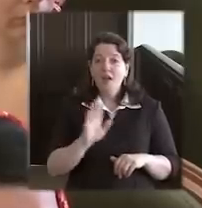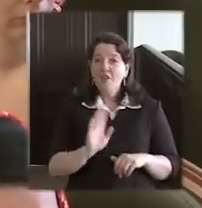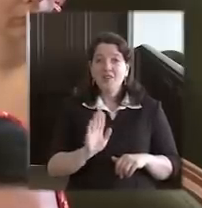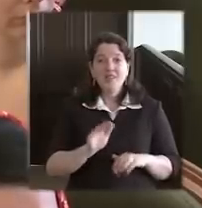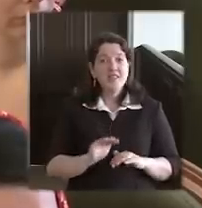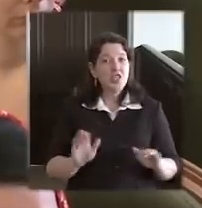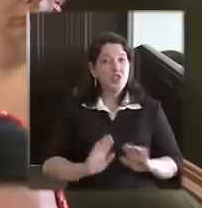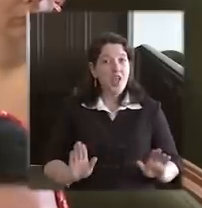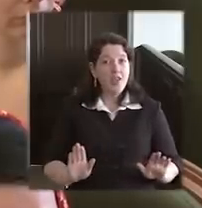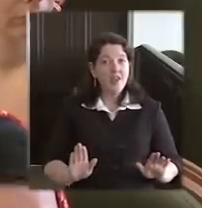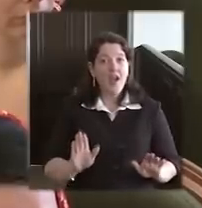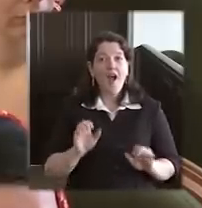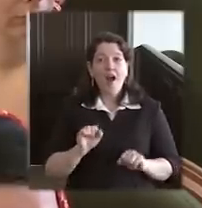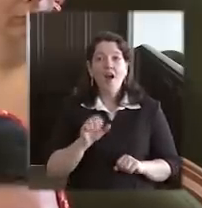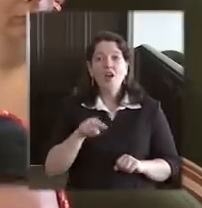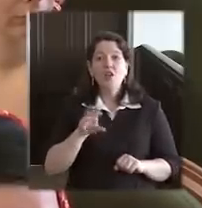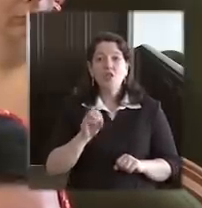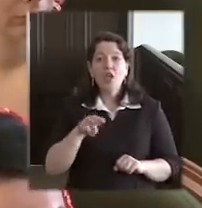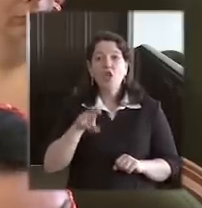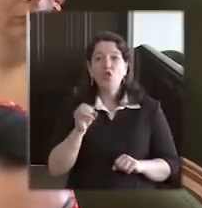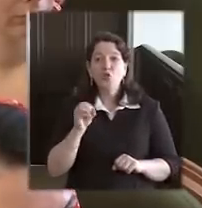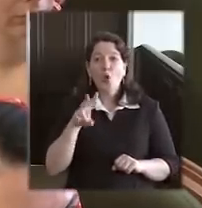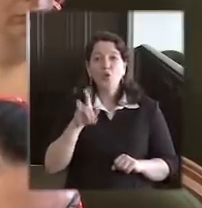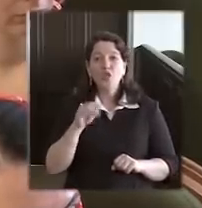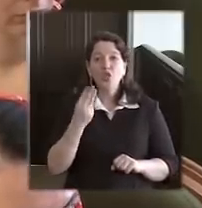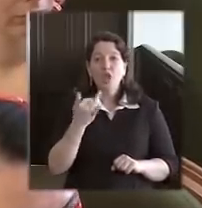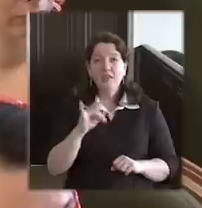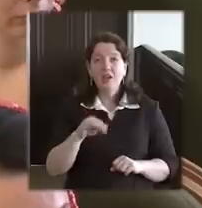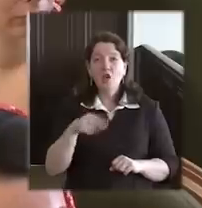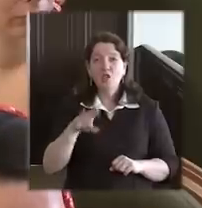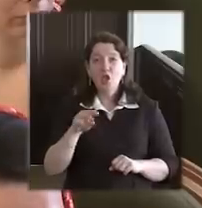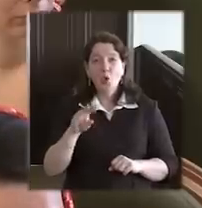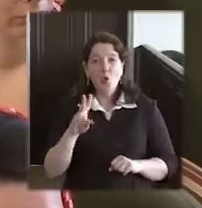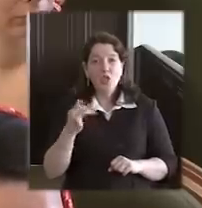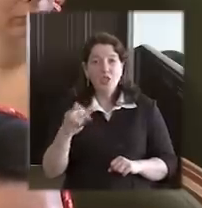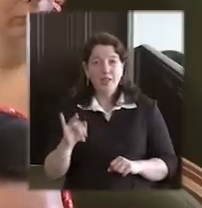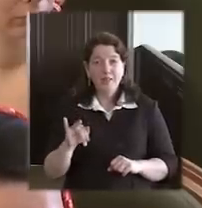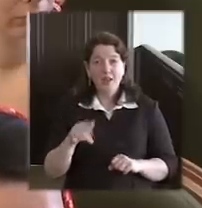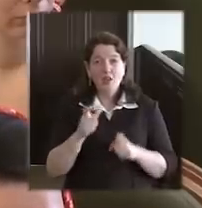Не детей. И вся книга непрерывно. Детеныши, детеныши, детеныши.